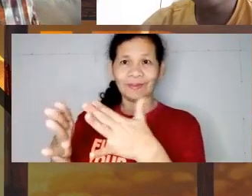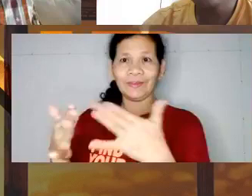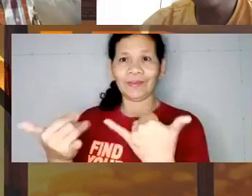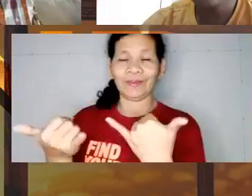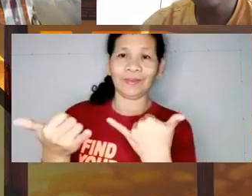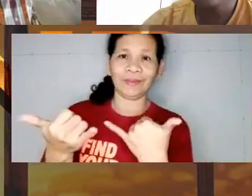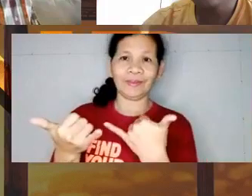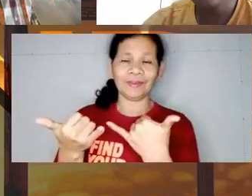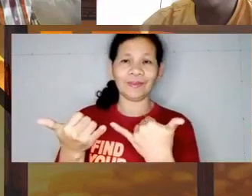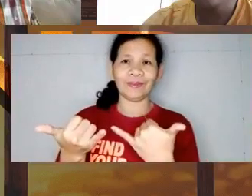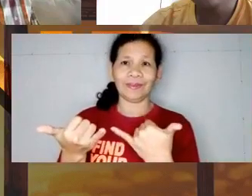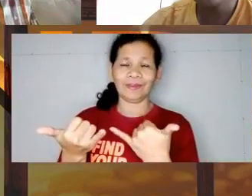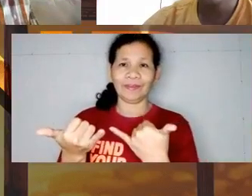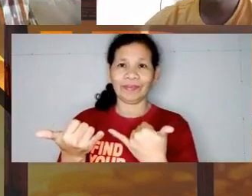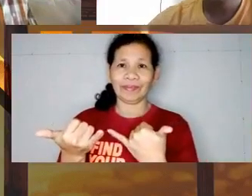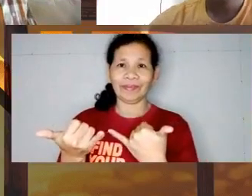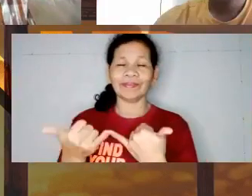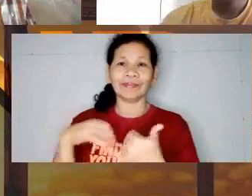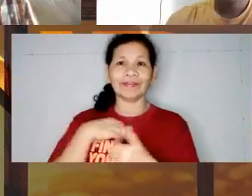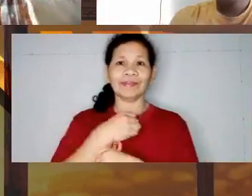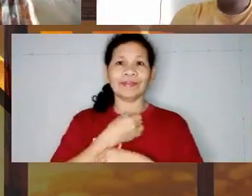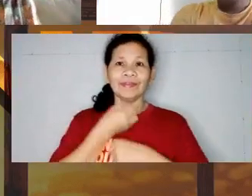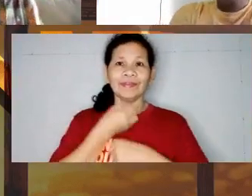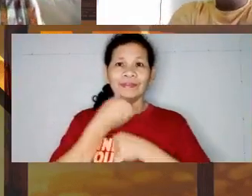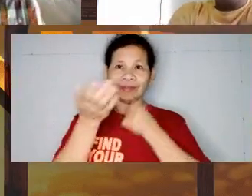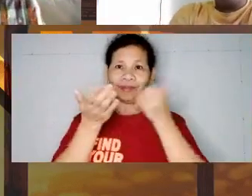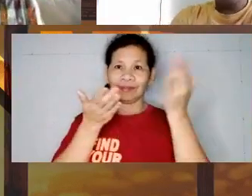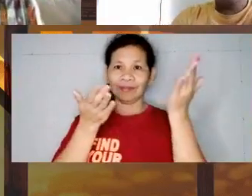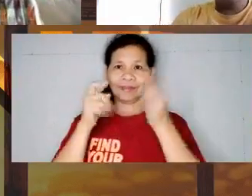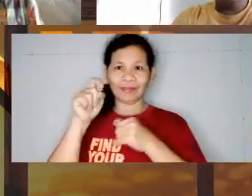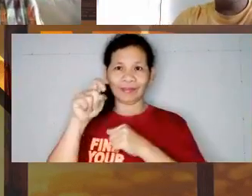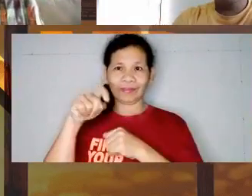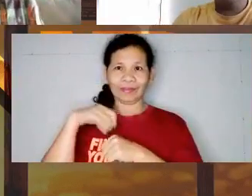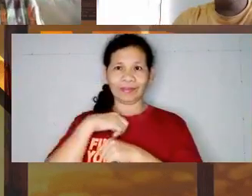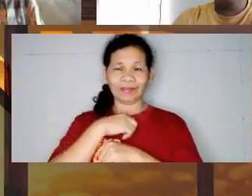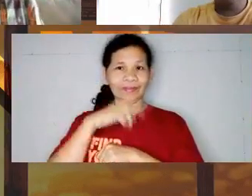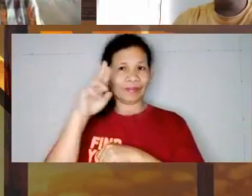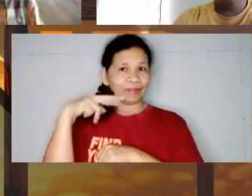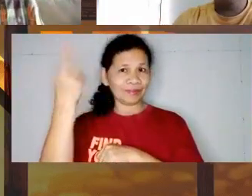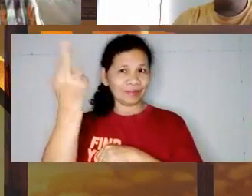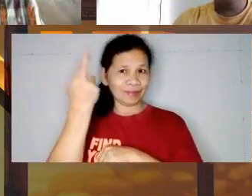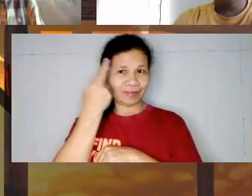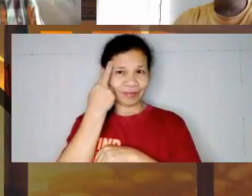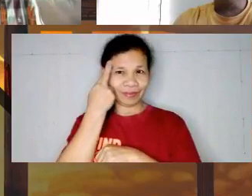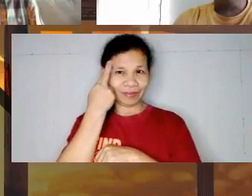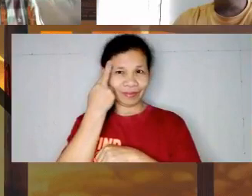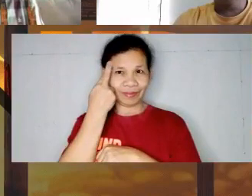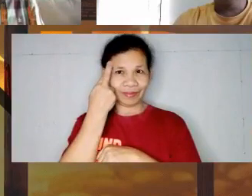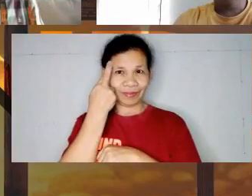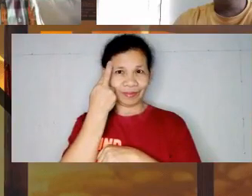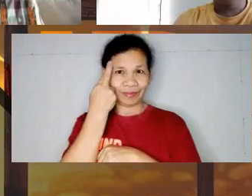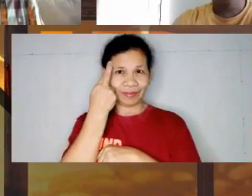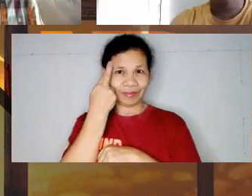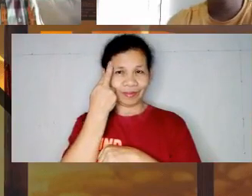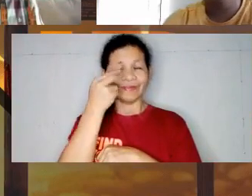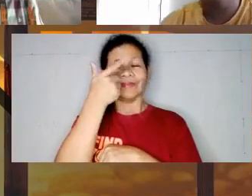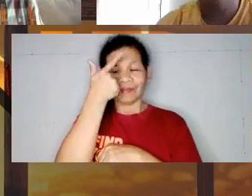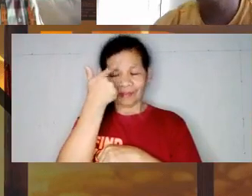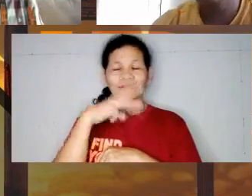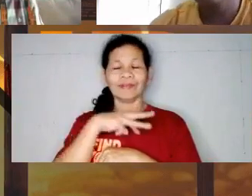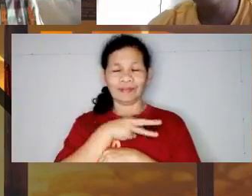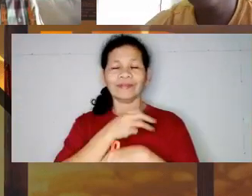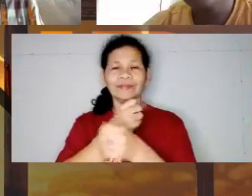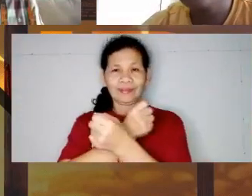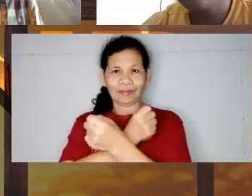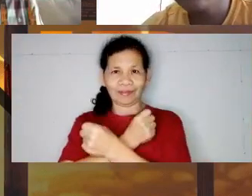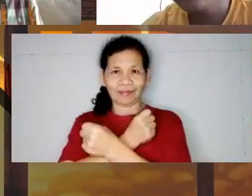pong ito, itong ating paglilingkod, dapat po ang talagang dahilan nito ay dahil mahal natin ang Diyos at